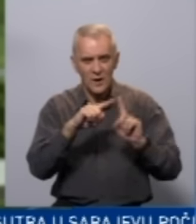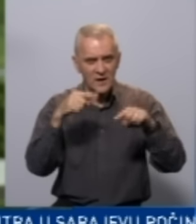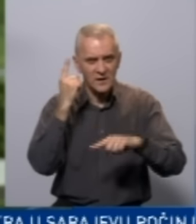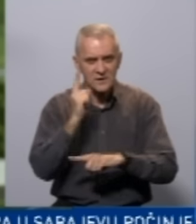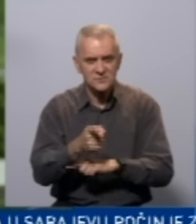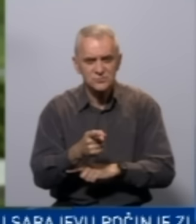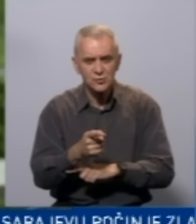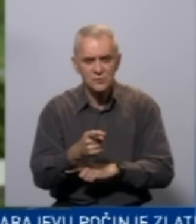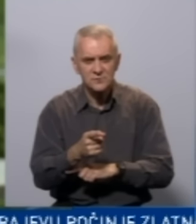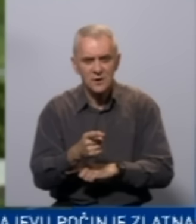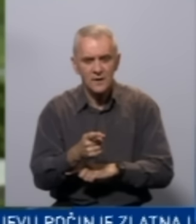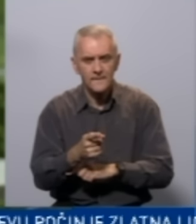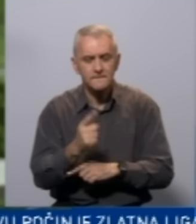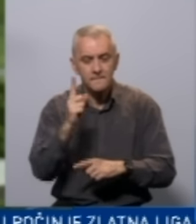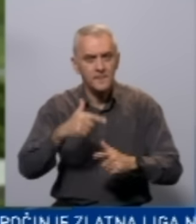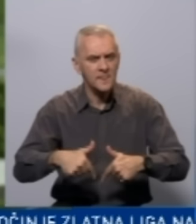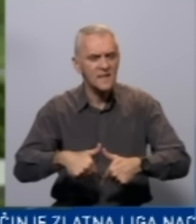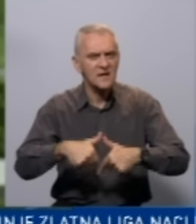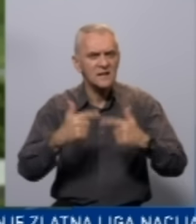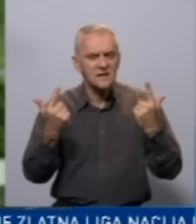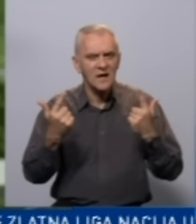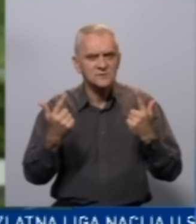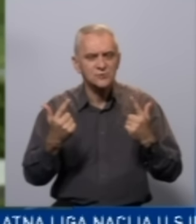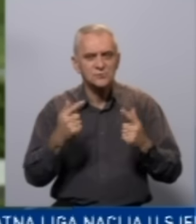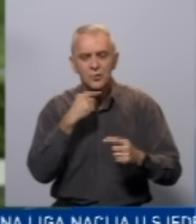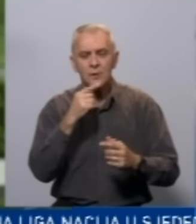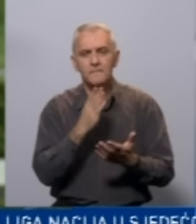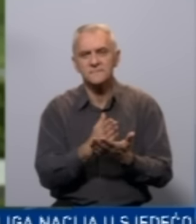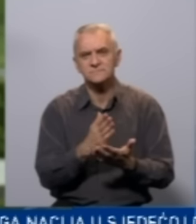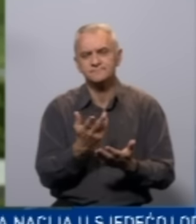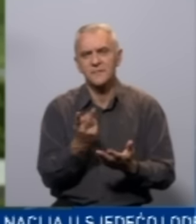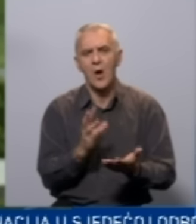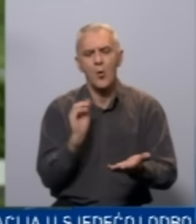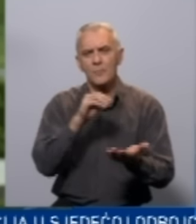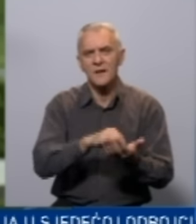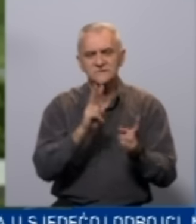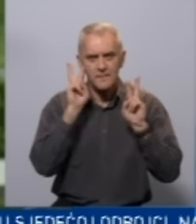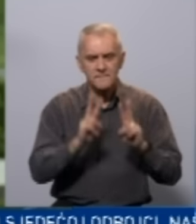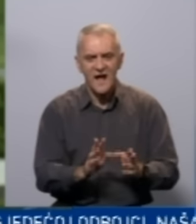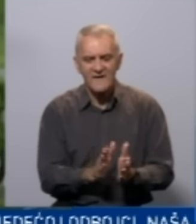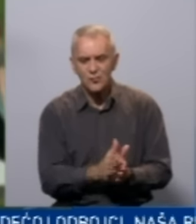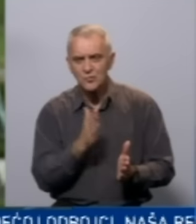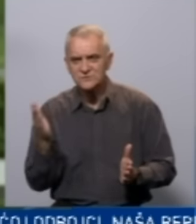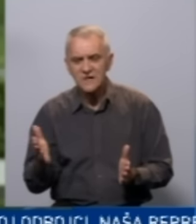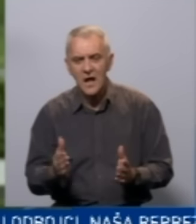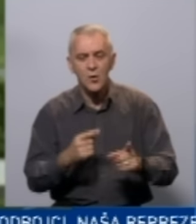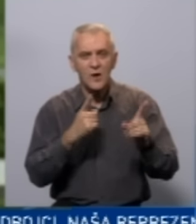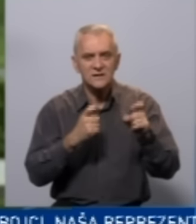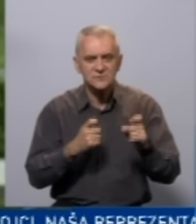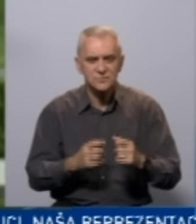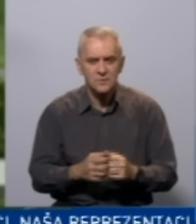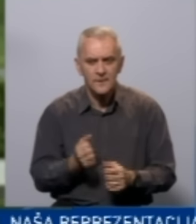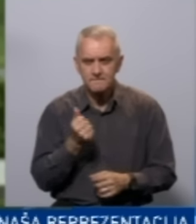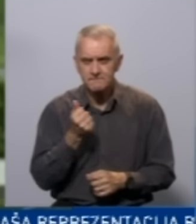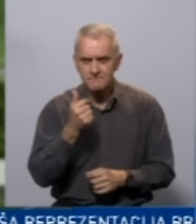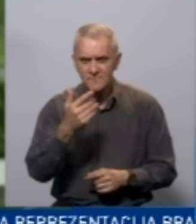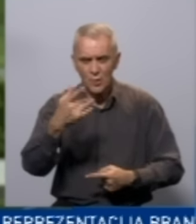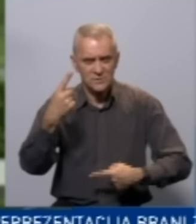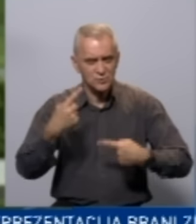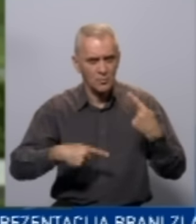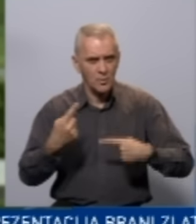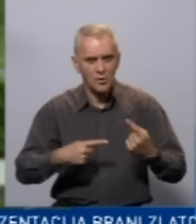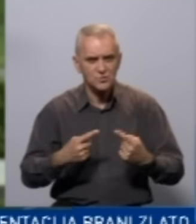time su se jasno stavili, kako kažu, na pravu stranu historije, istorije ili povijesti. Brojne su, dakle, političke